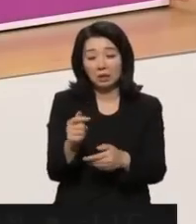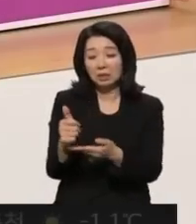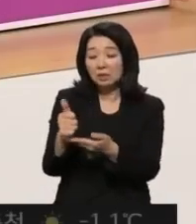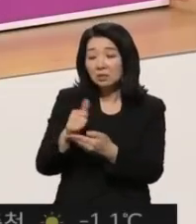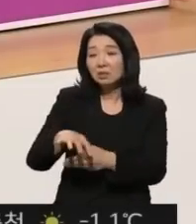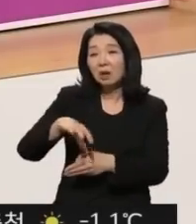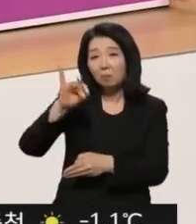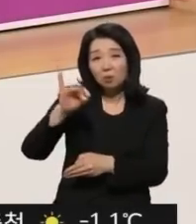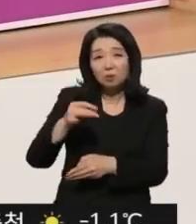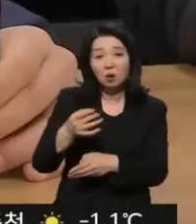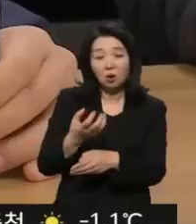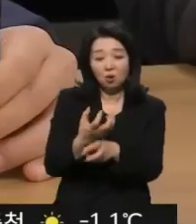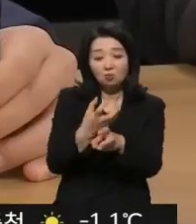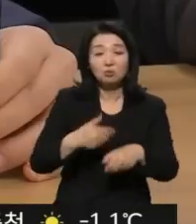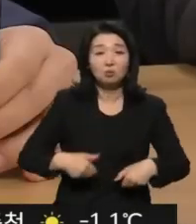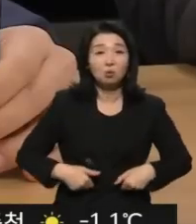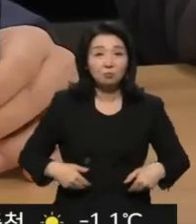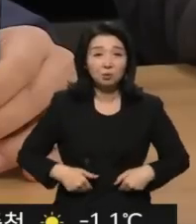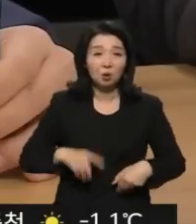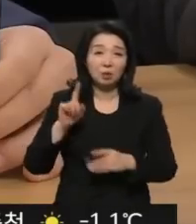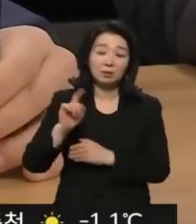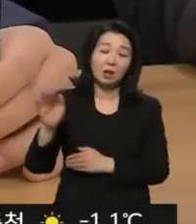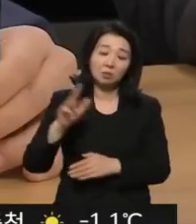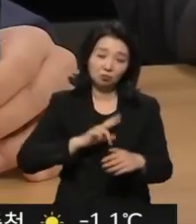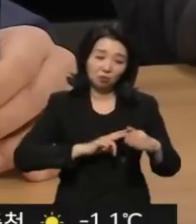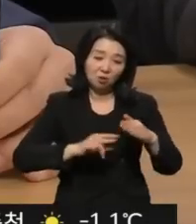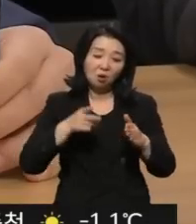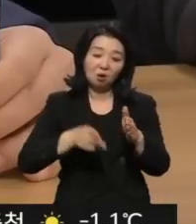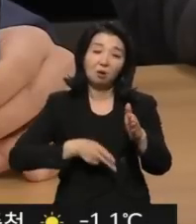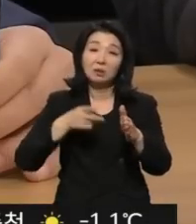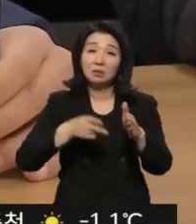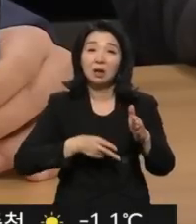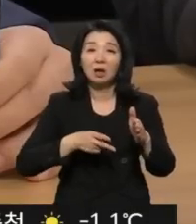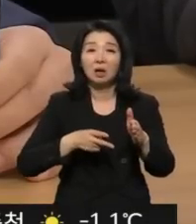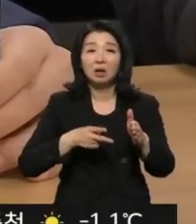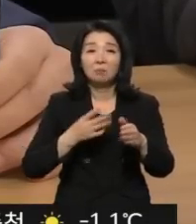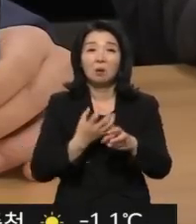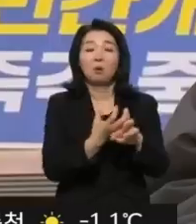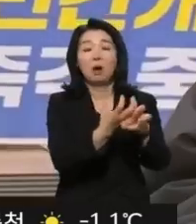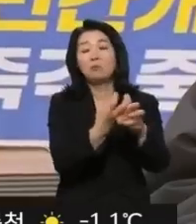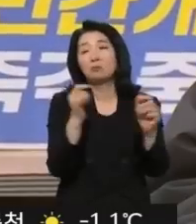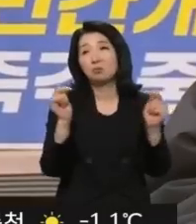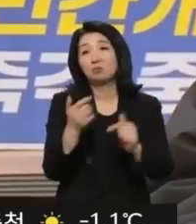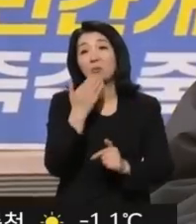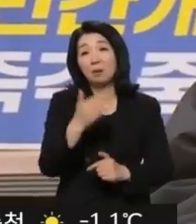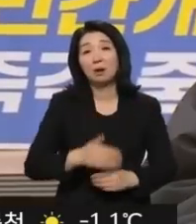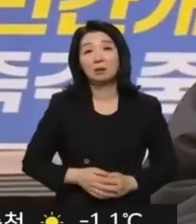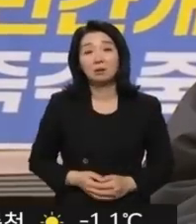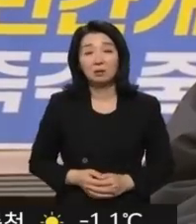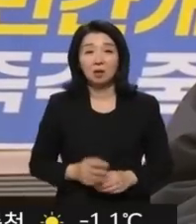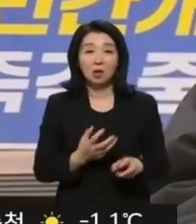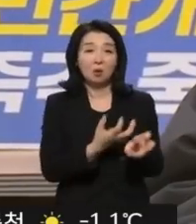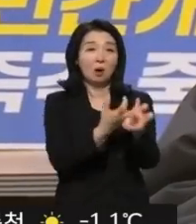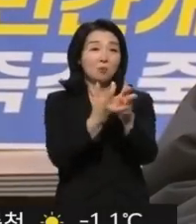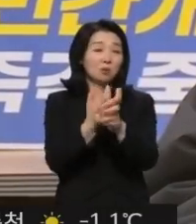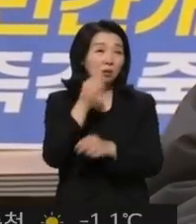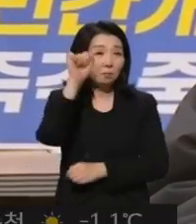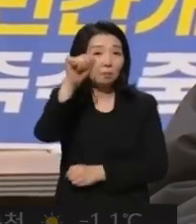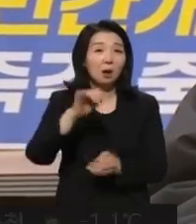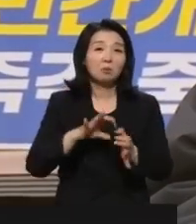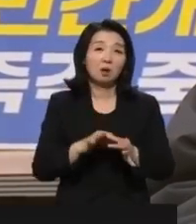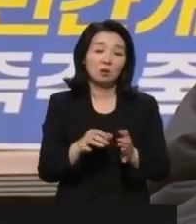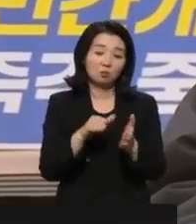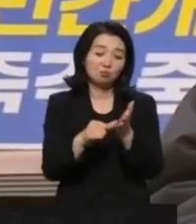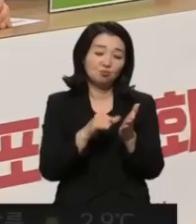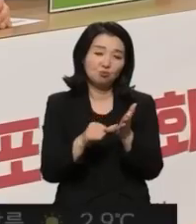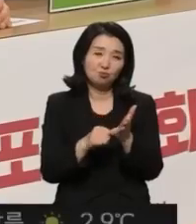우선순위에 두게 되어 있습니다. 따라서 내일부터는 운행된 열차, 아무래도 이 화물 운송을 줄일 수밖에 없는데요. 이 화물연대 파업과 겹쳐서 물류